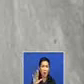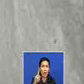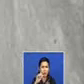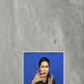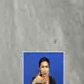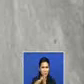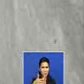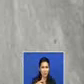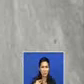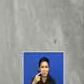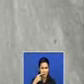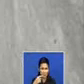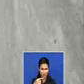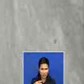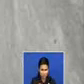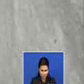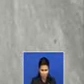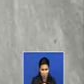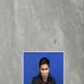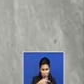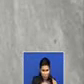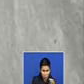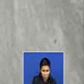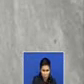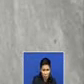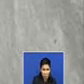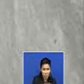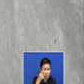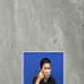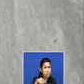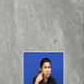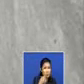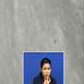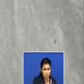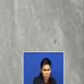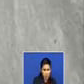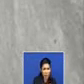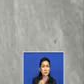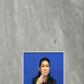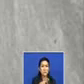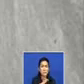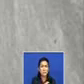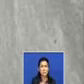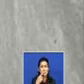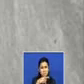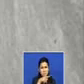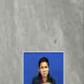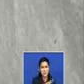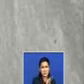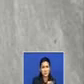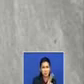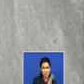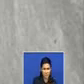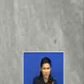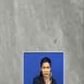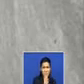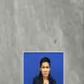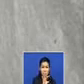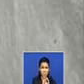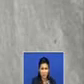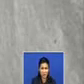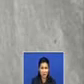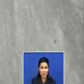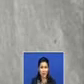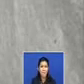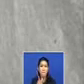เจลิสซึ่งครอกแรกนั้นมีลูกสิงโตตัวเมียอยู่2ตัวเจ้าหน้าที่ตั้งชื่อว่า P48 และ P49